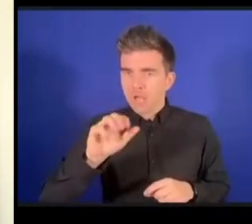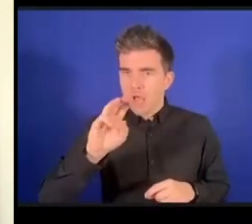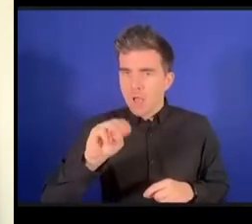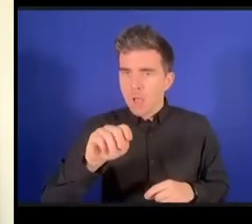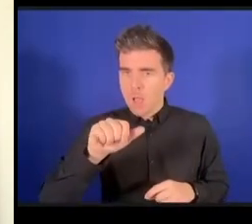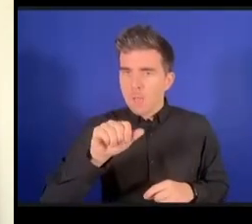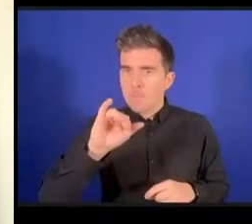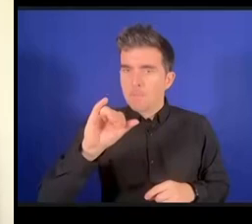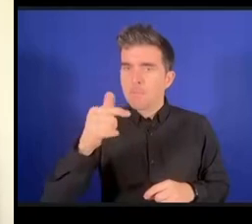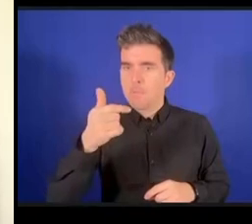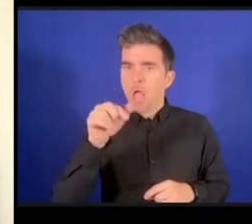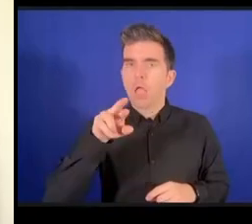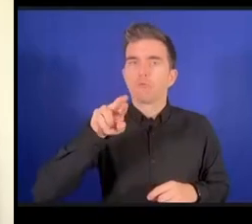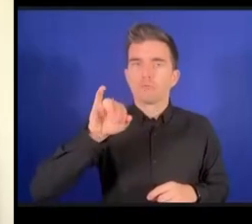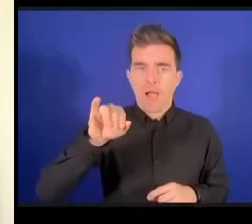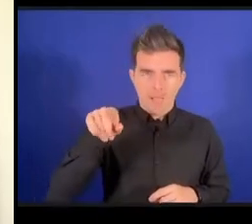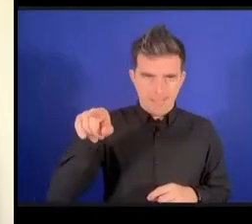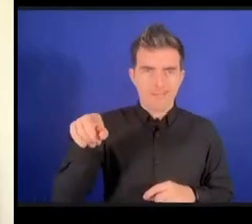って